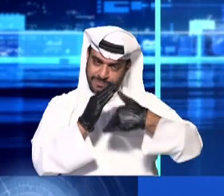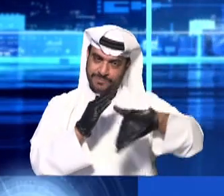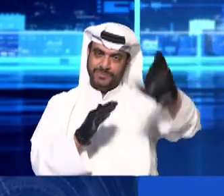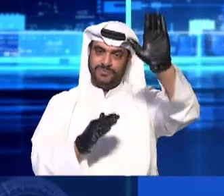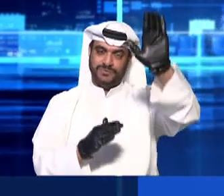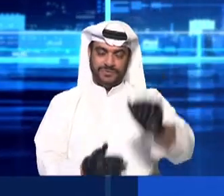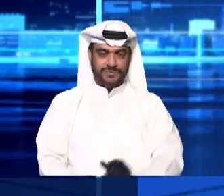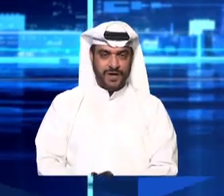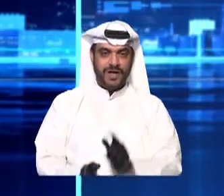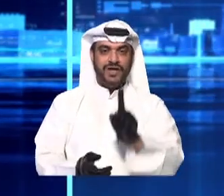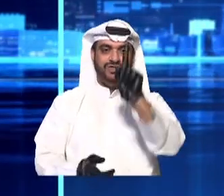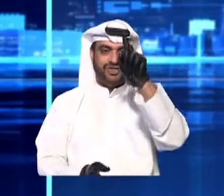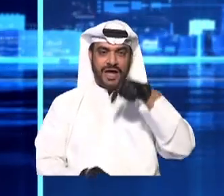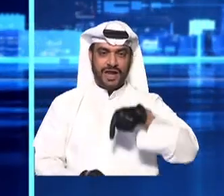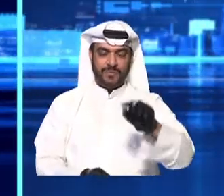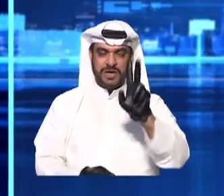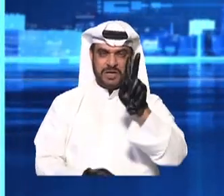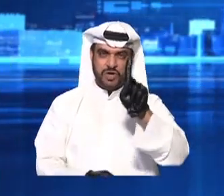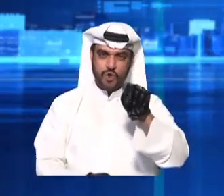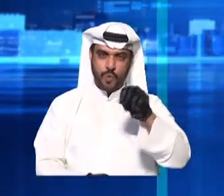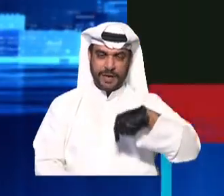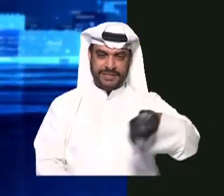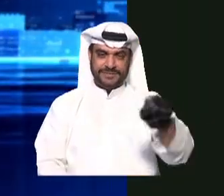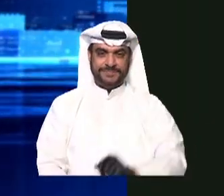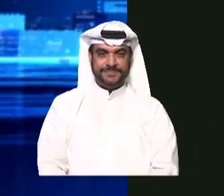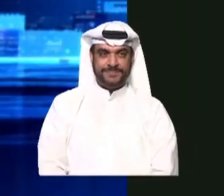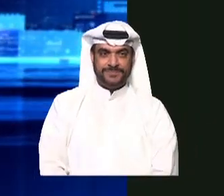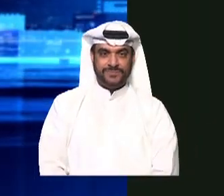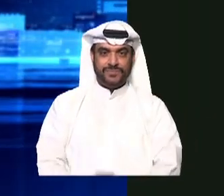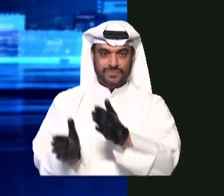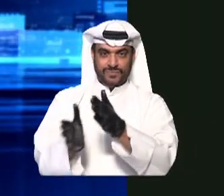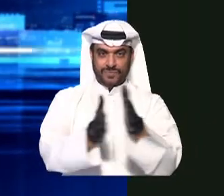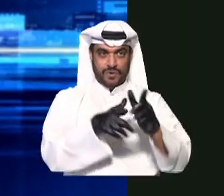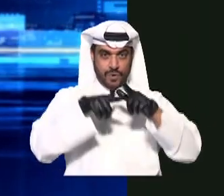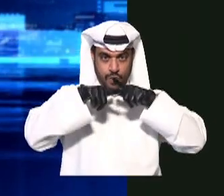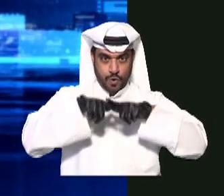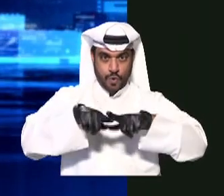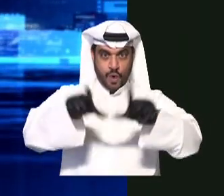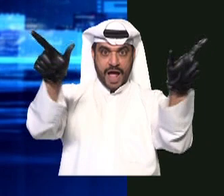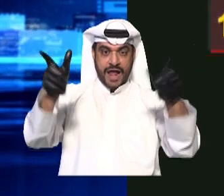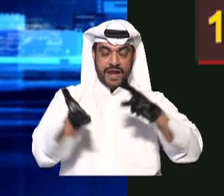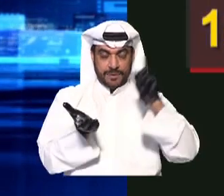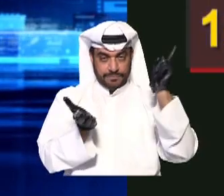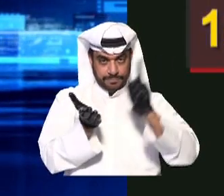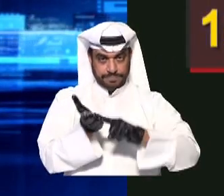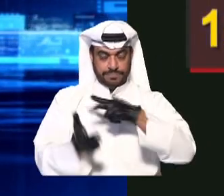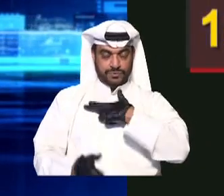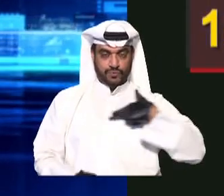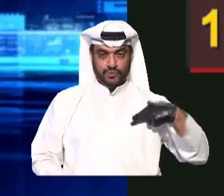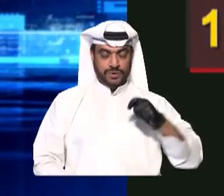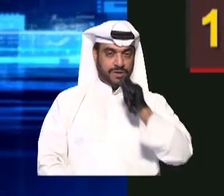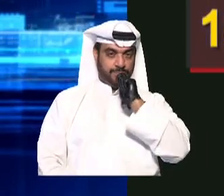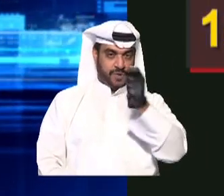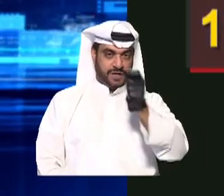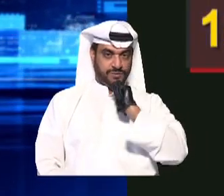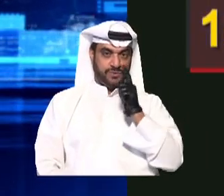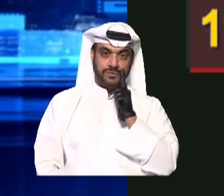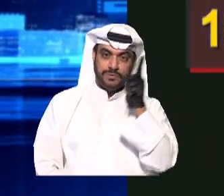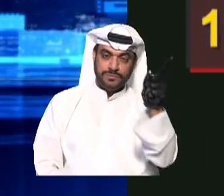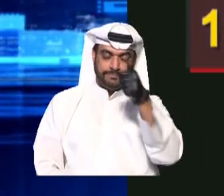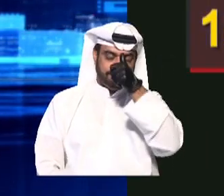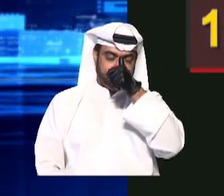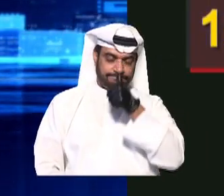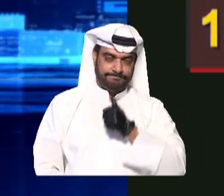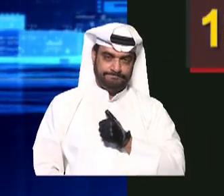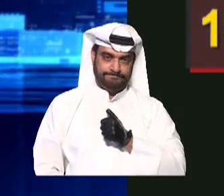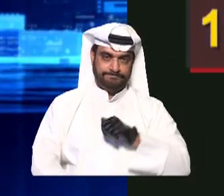لخروجها من المستشفى خلال اليومين المقبلين. وقد أعلن المتحدث الرسمي باسم الوزارة الدكتور عبد الله السند